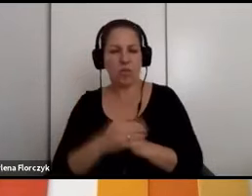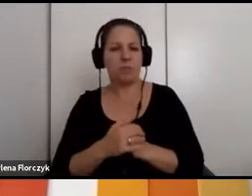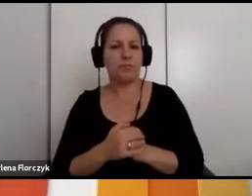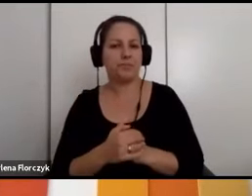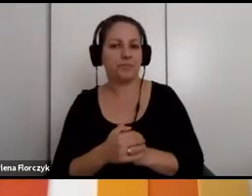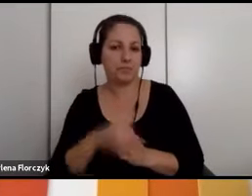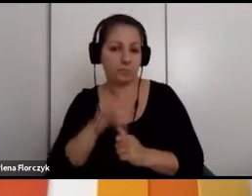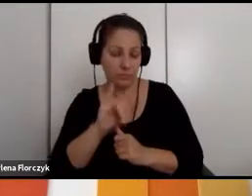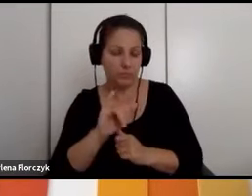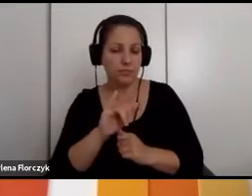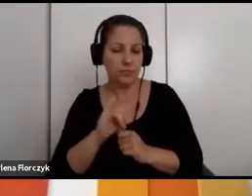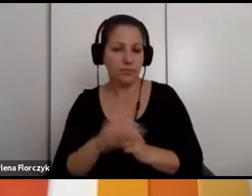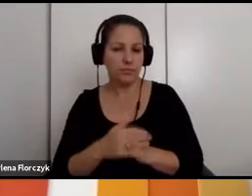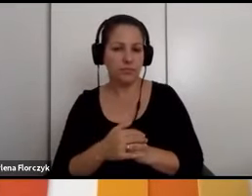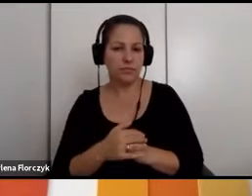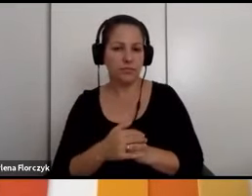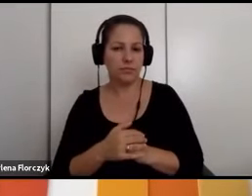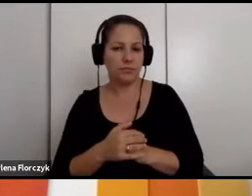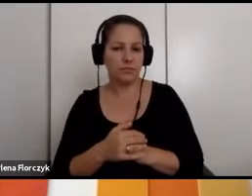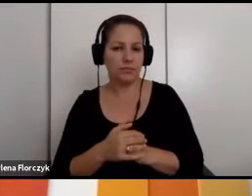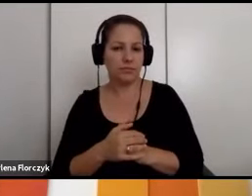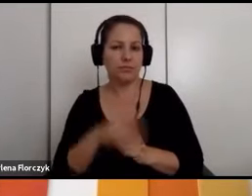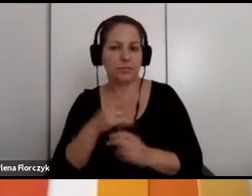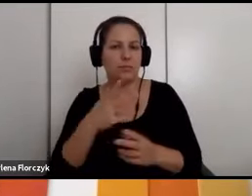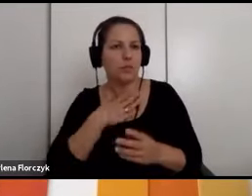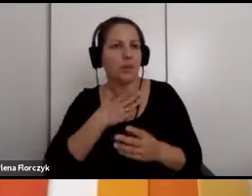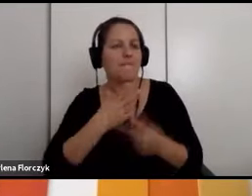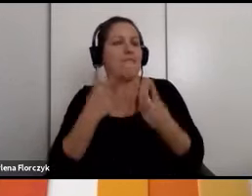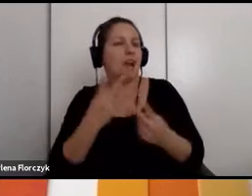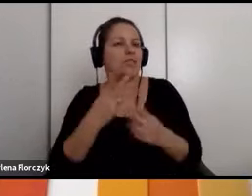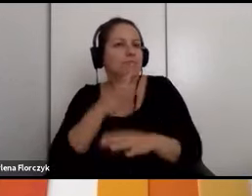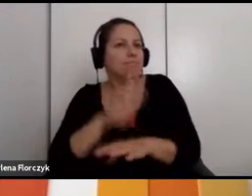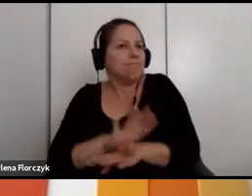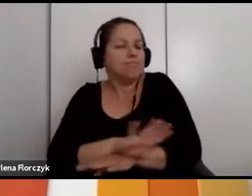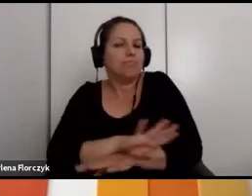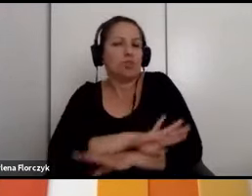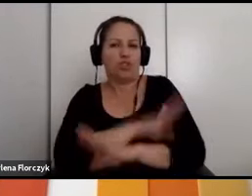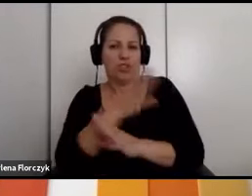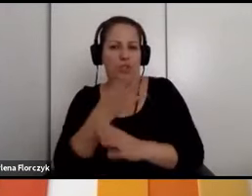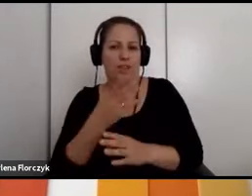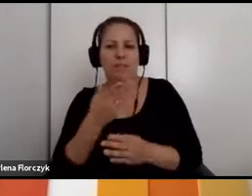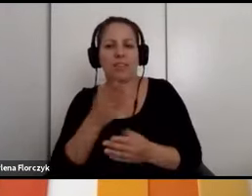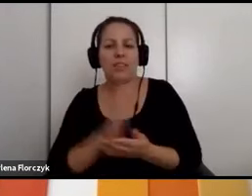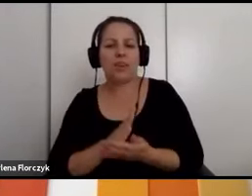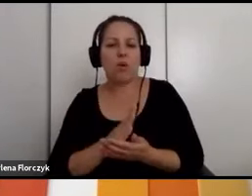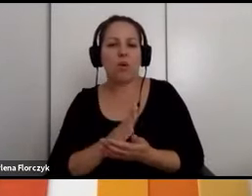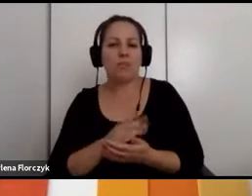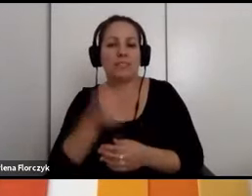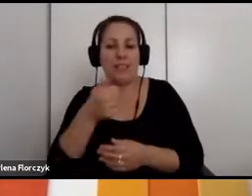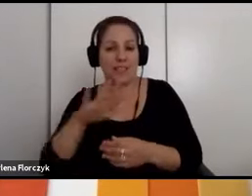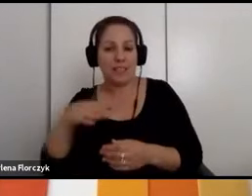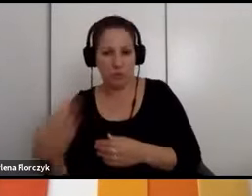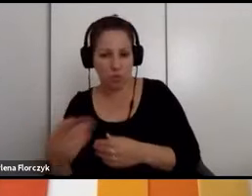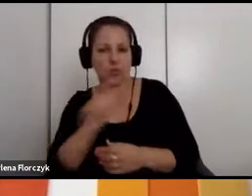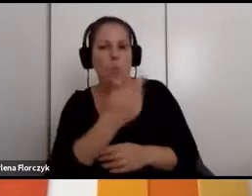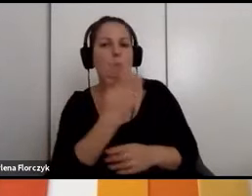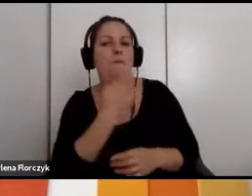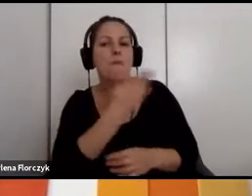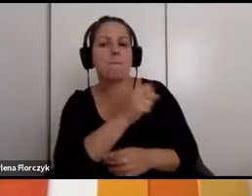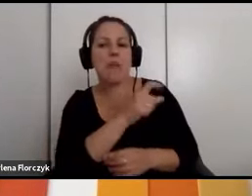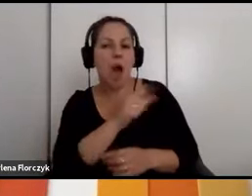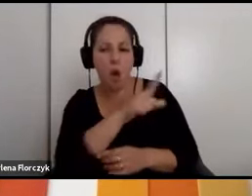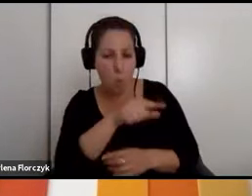I jakieś takie ważne przeżycie. Czyli takie nie tylko... Z jednej strony, z tego co mówiłeś, Michał,